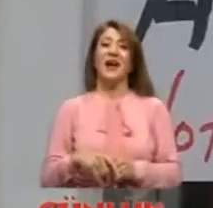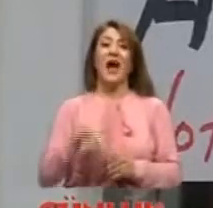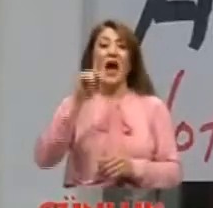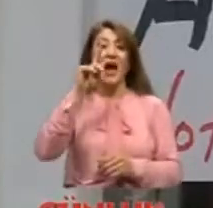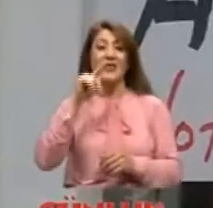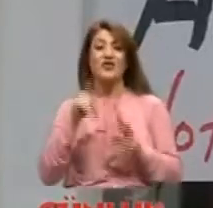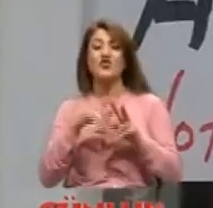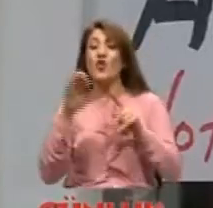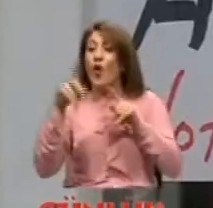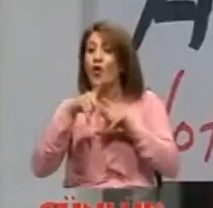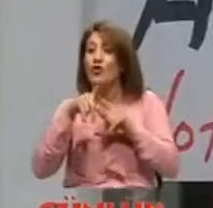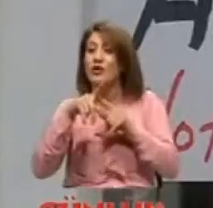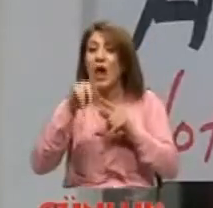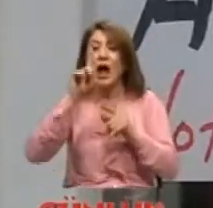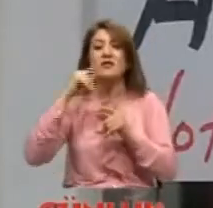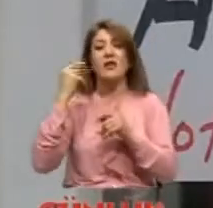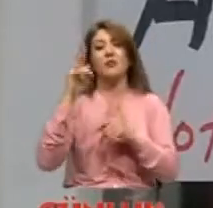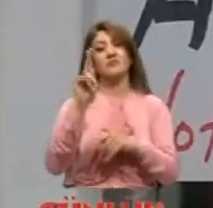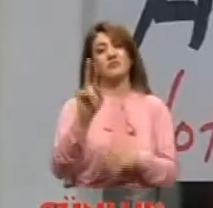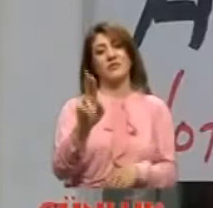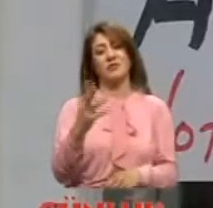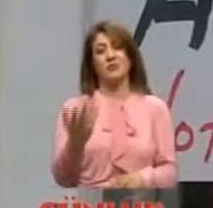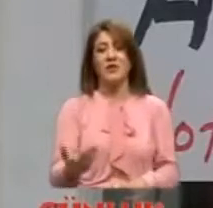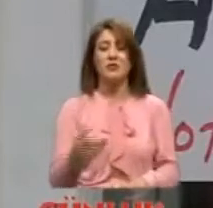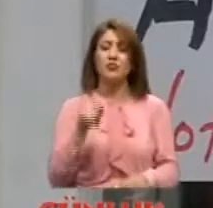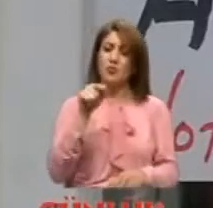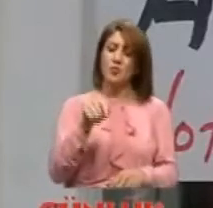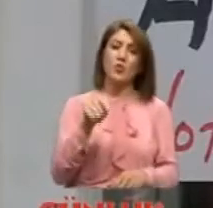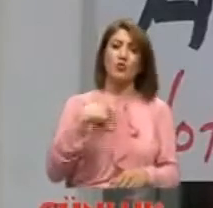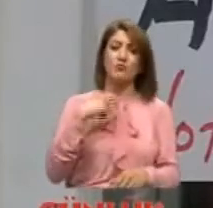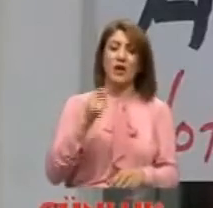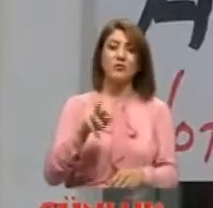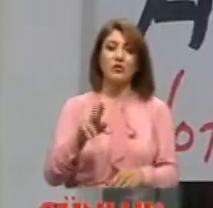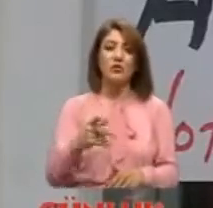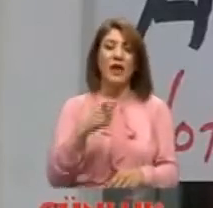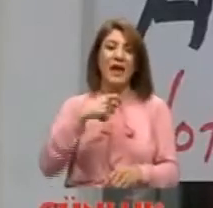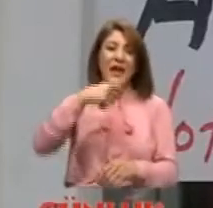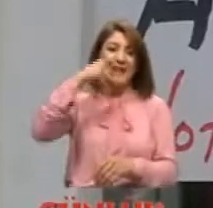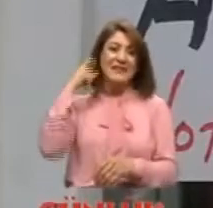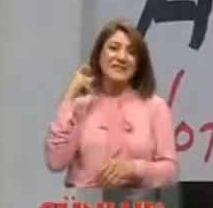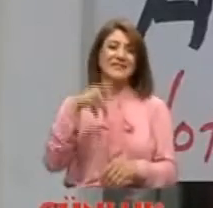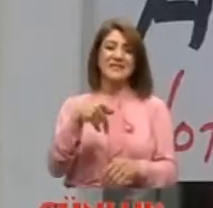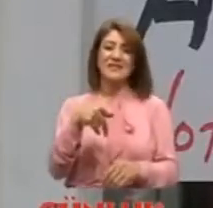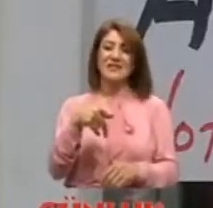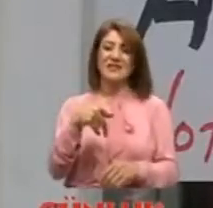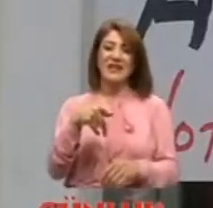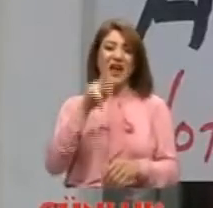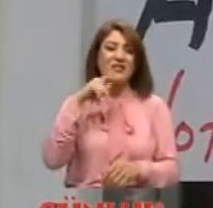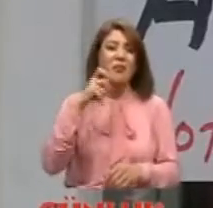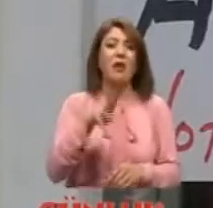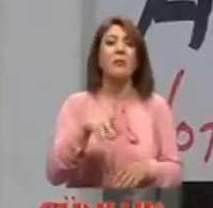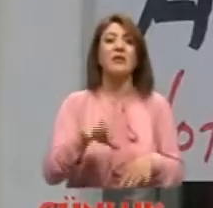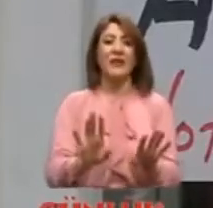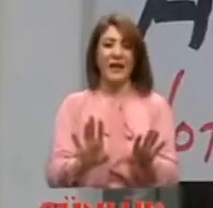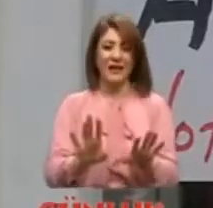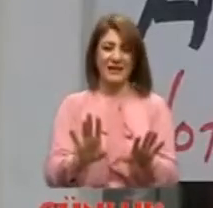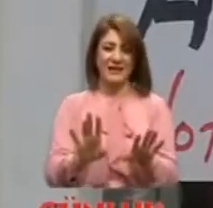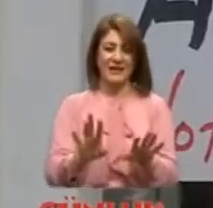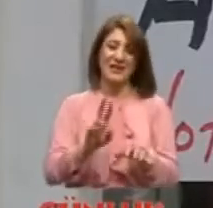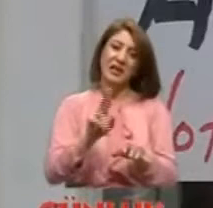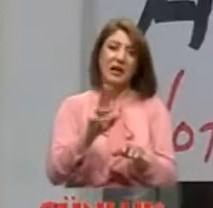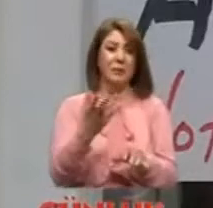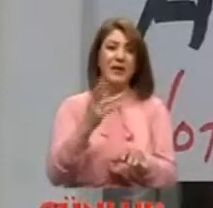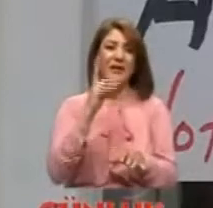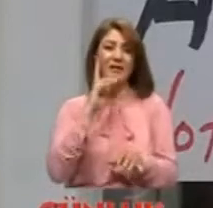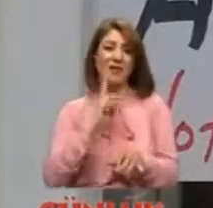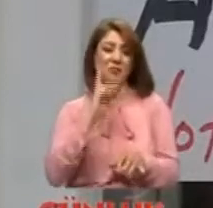adam gibisi. Ama mecbur kalmışlardır ne, artık. Bu ya. Önceki çalıştırdığı kişiye de mesaj vermiş. Yani önceki çalıştırdığımız adam kibarca, değildi